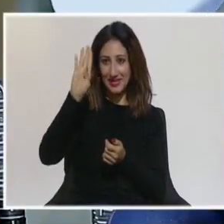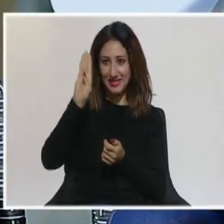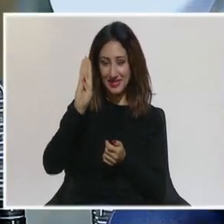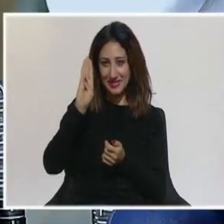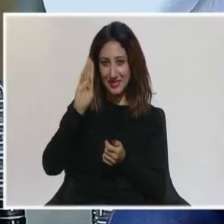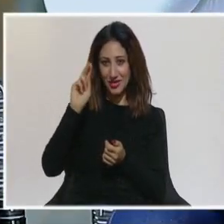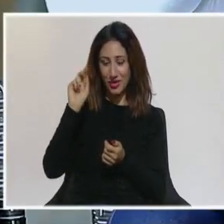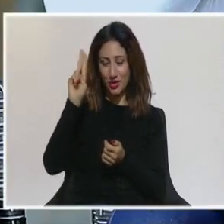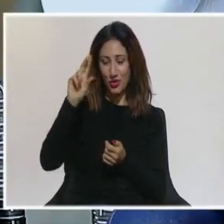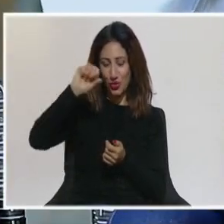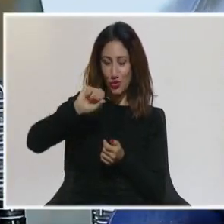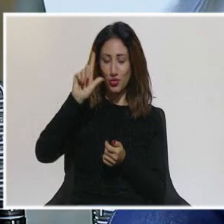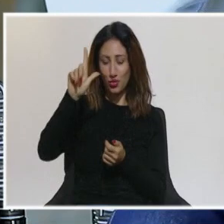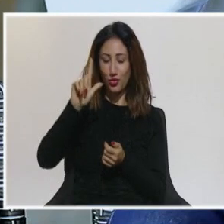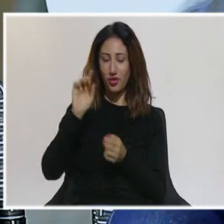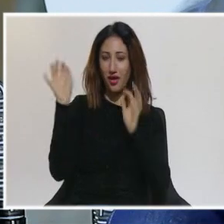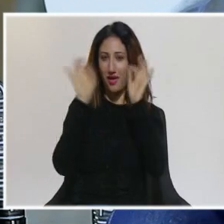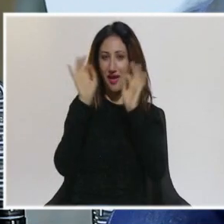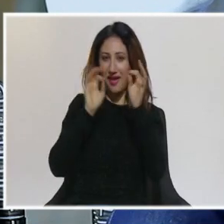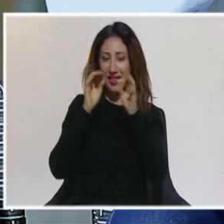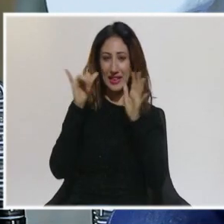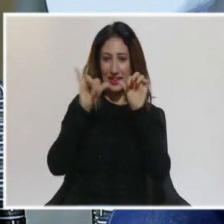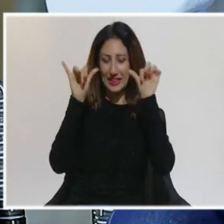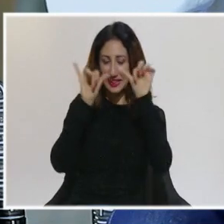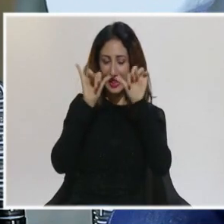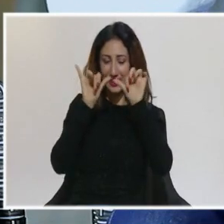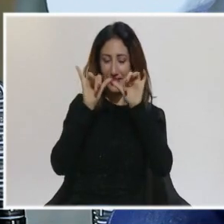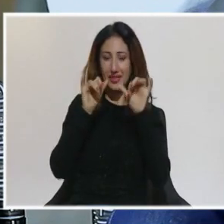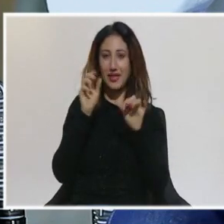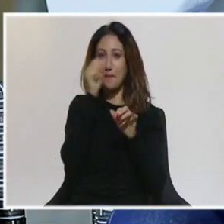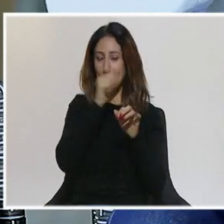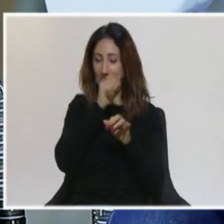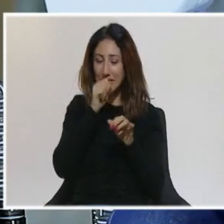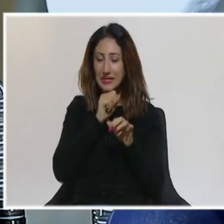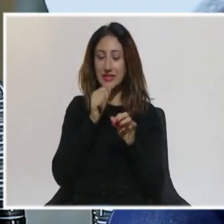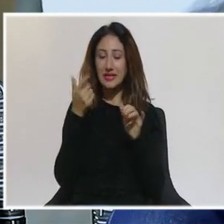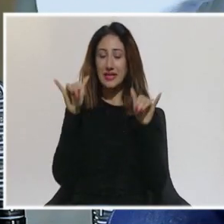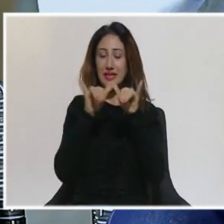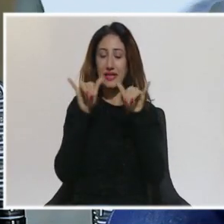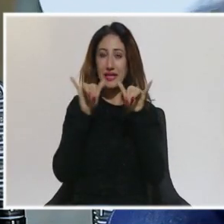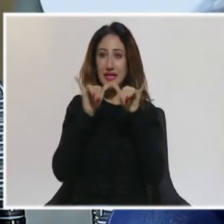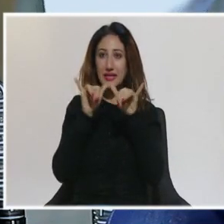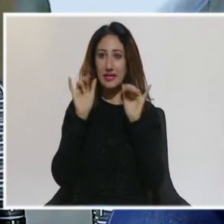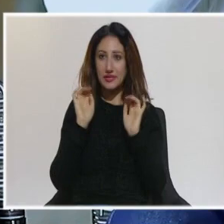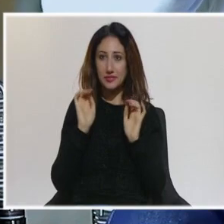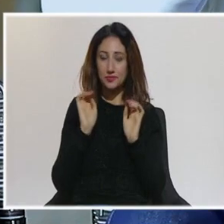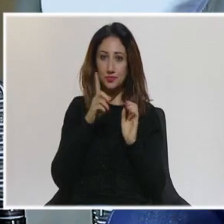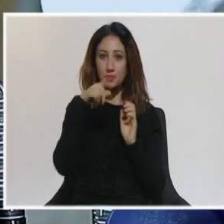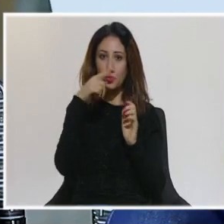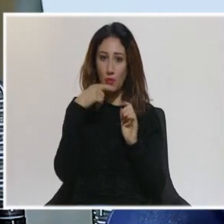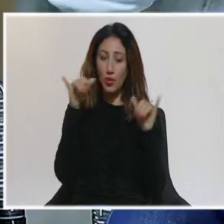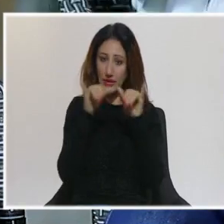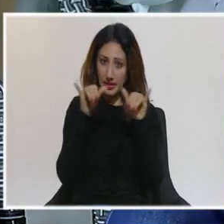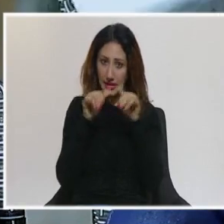بدات تقلل. بص حاجة الميديا فيها اشياء عظيمه جدا